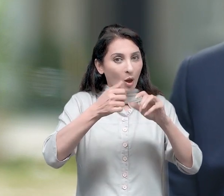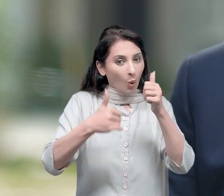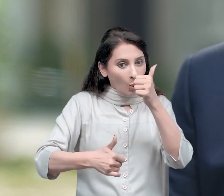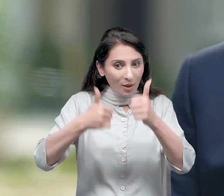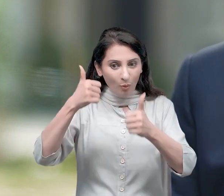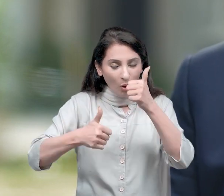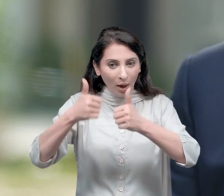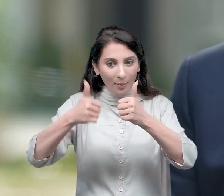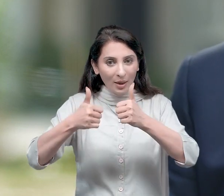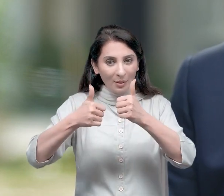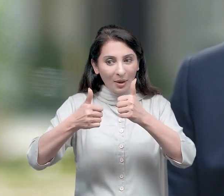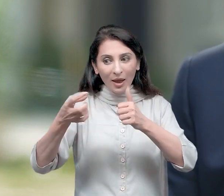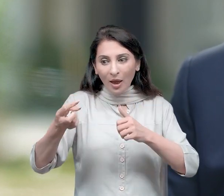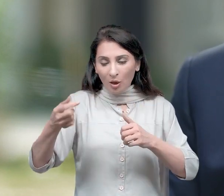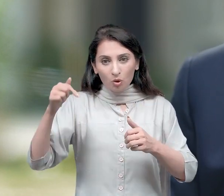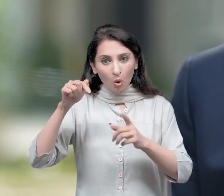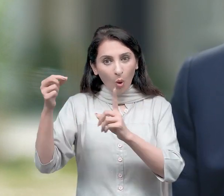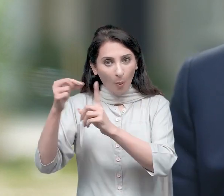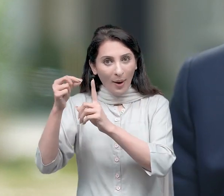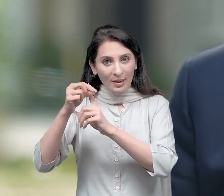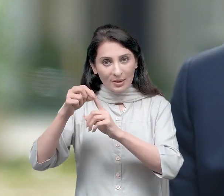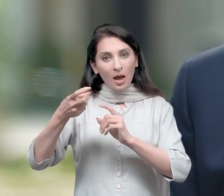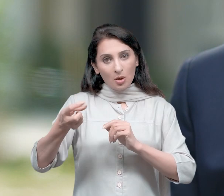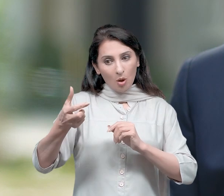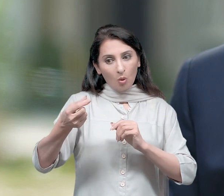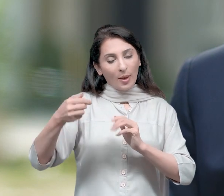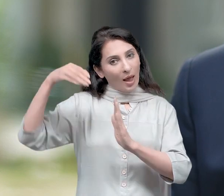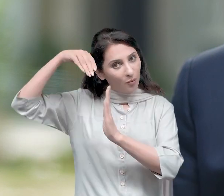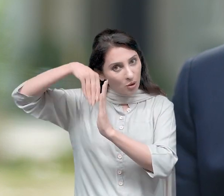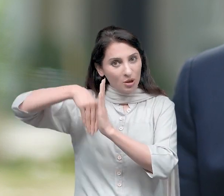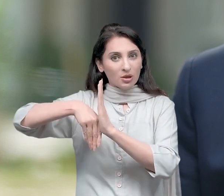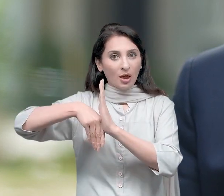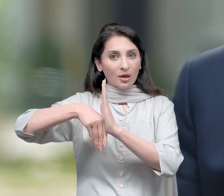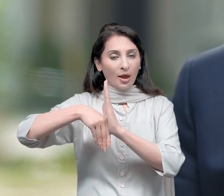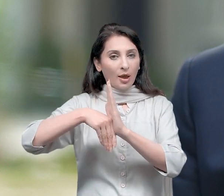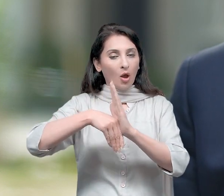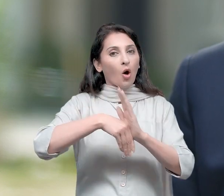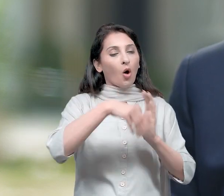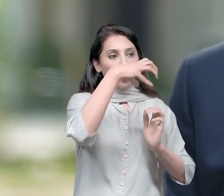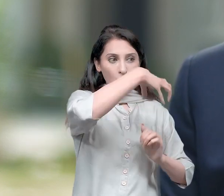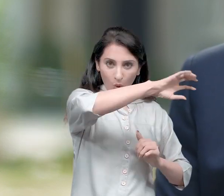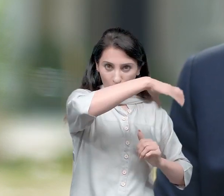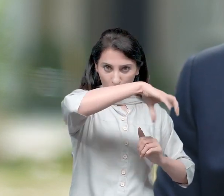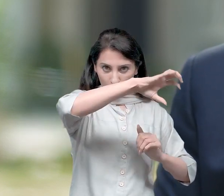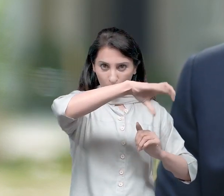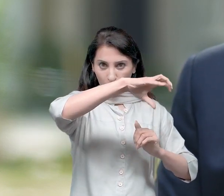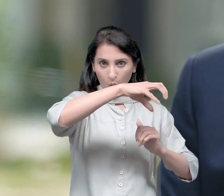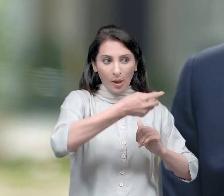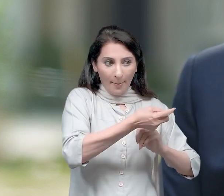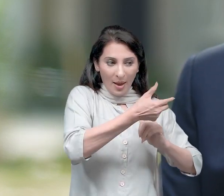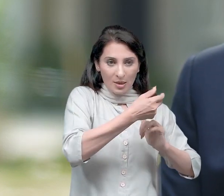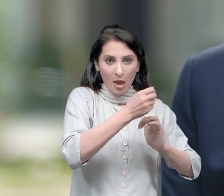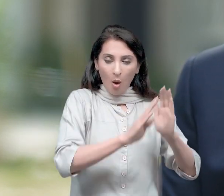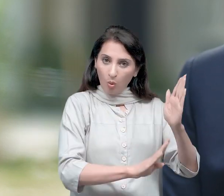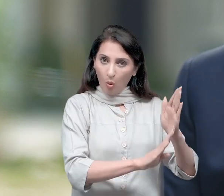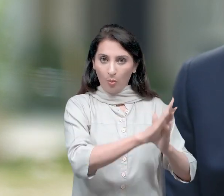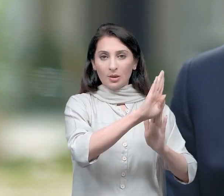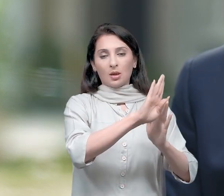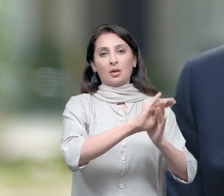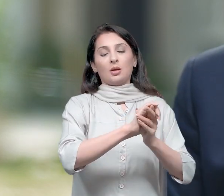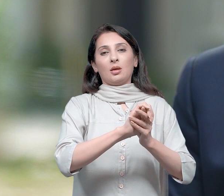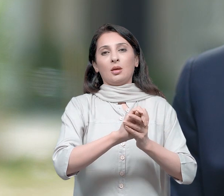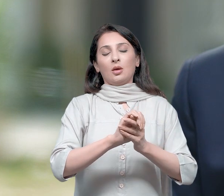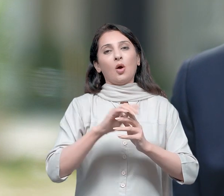پاکستان کے اندر یہ ڈیویلیویشن آف کرنسی جو ہے وہ ایک عوامی سبجیکٹ بن گیا ہے، کیونکہ